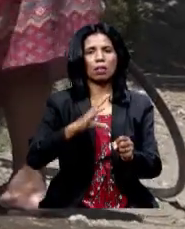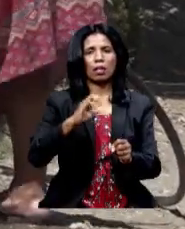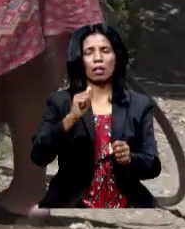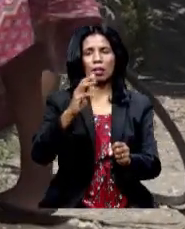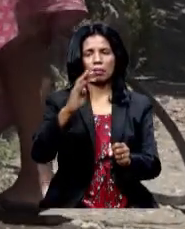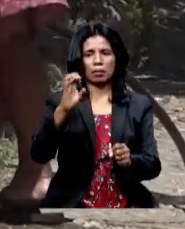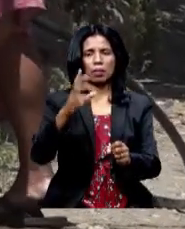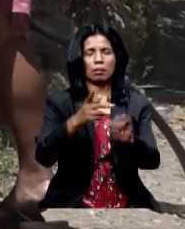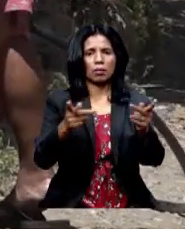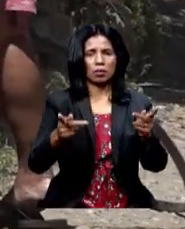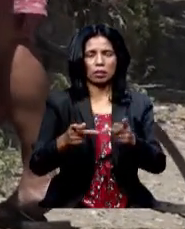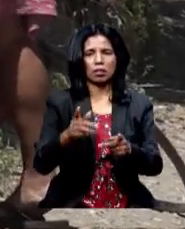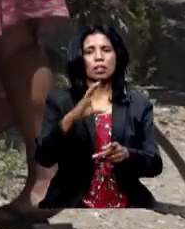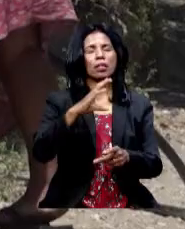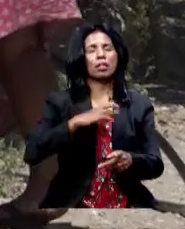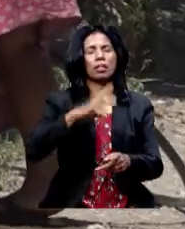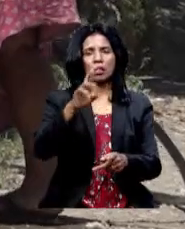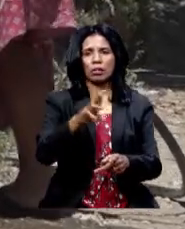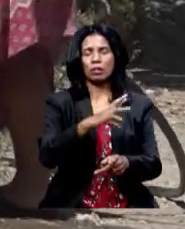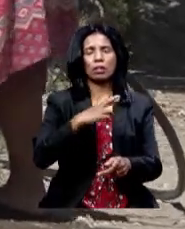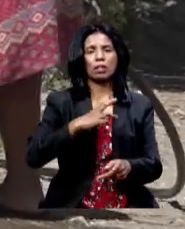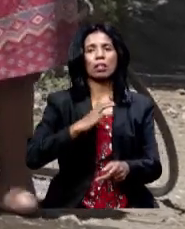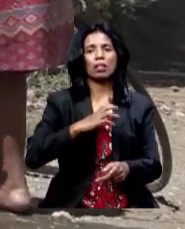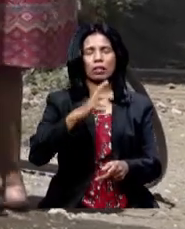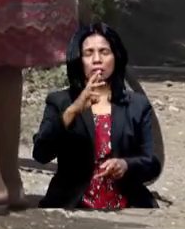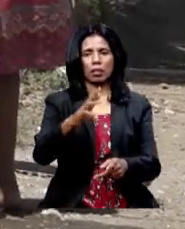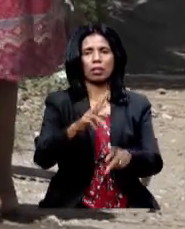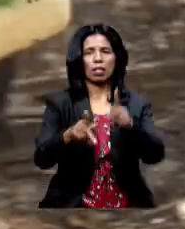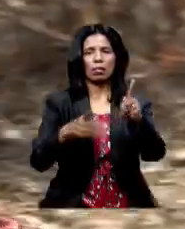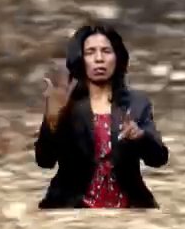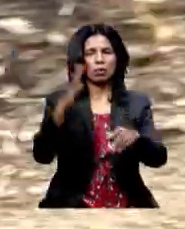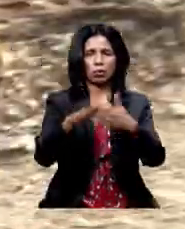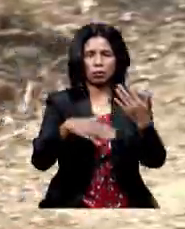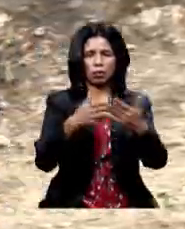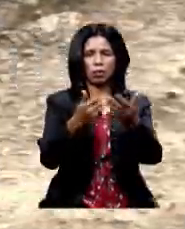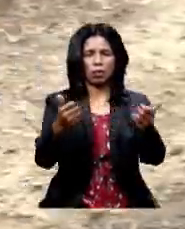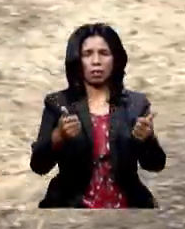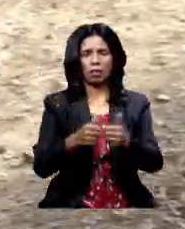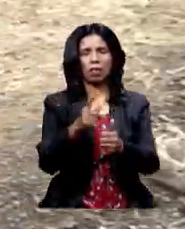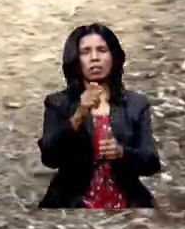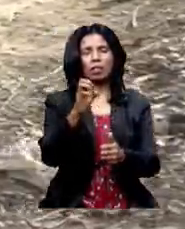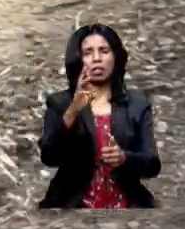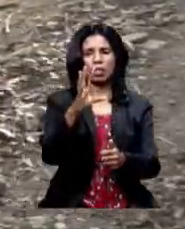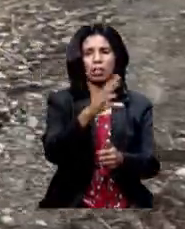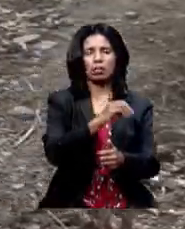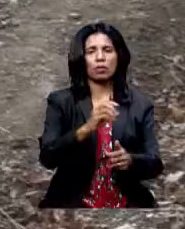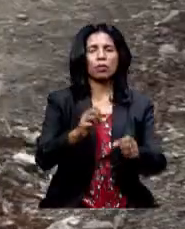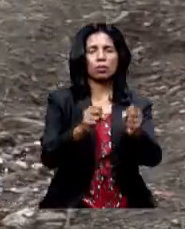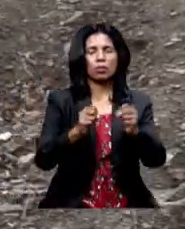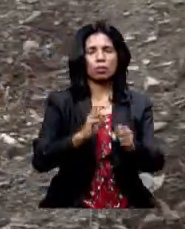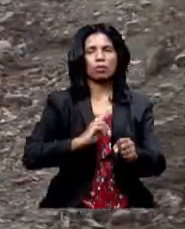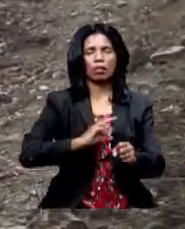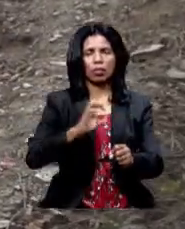posto administrativo Cristo Rei, nomos comunidade sira iha Ailo Claran, aldeia Terus Nain, suku Vila Verde,